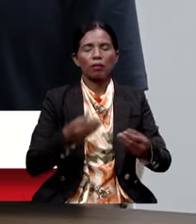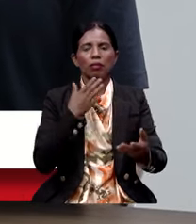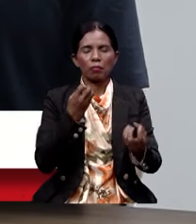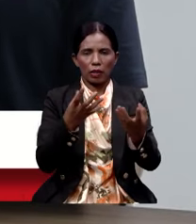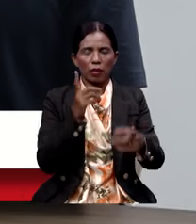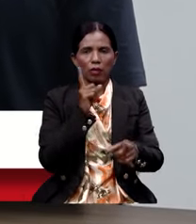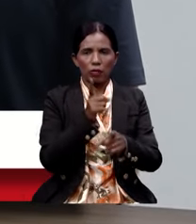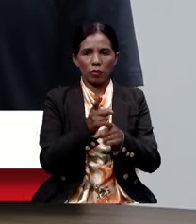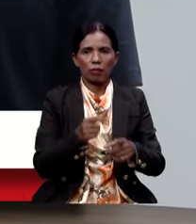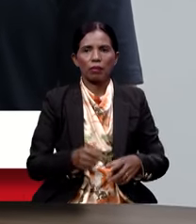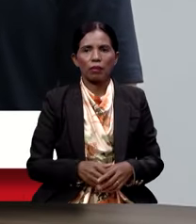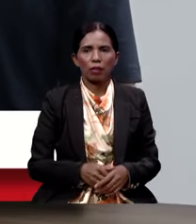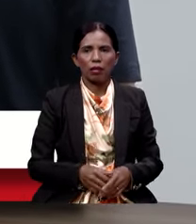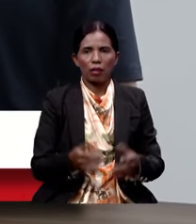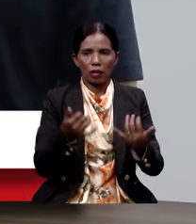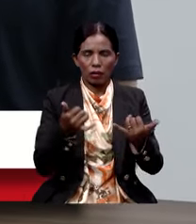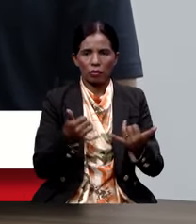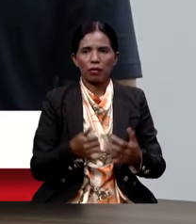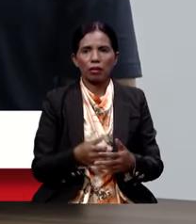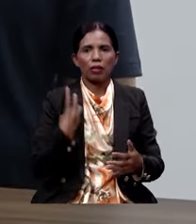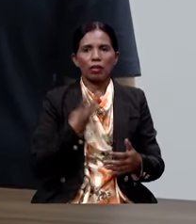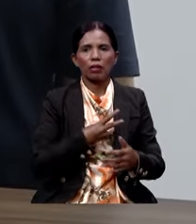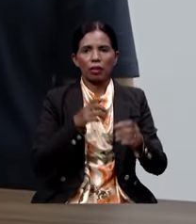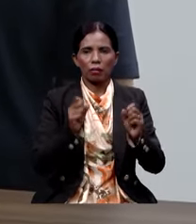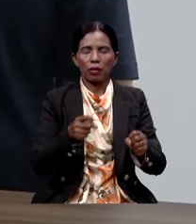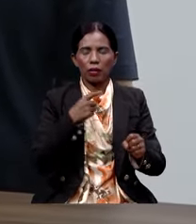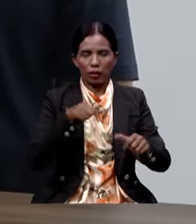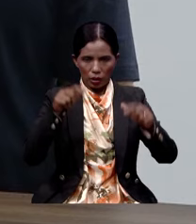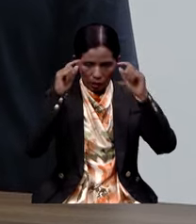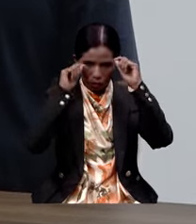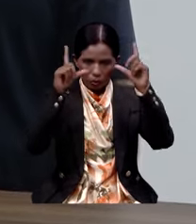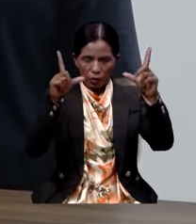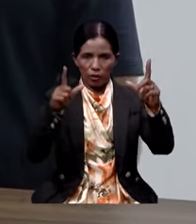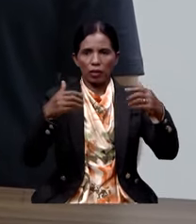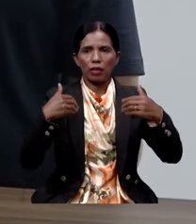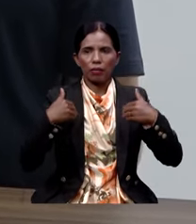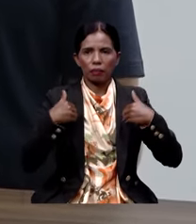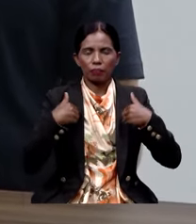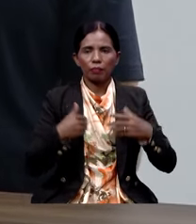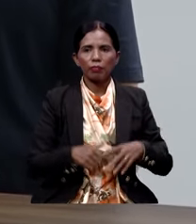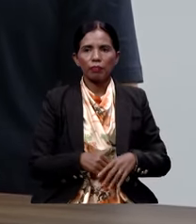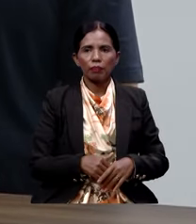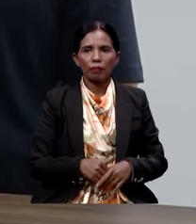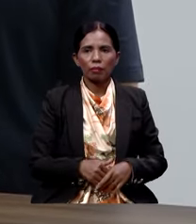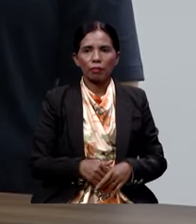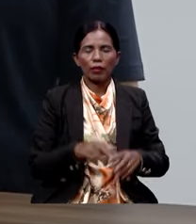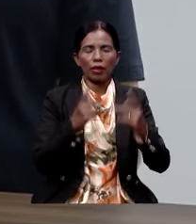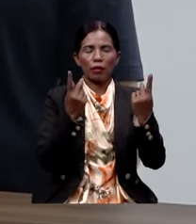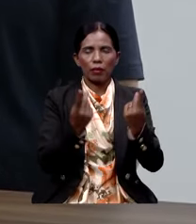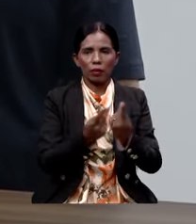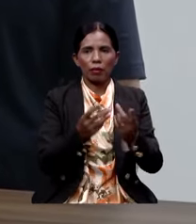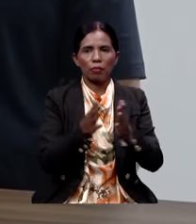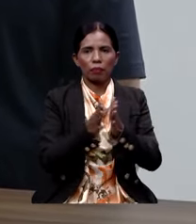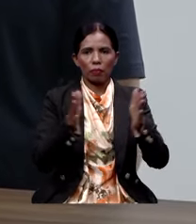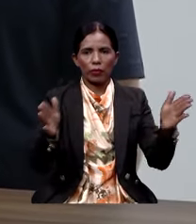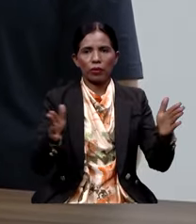Oke. Agora ita bele dehan iha Timor Leste iha ona kompanyia ne be pot ne